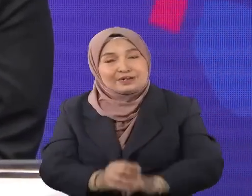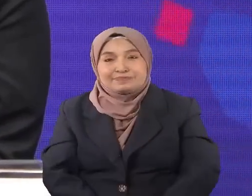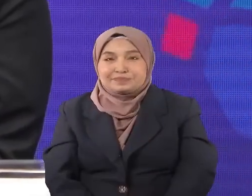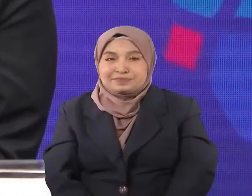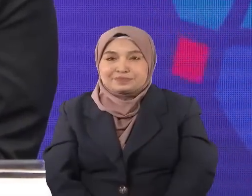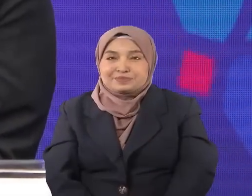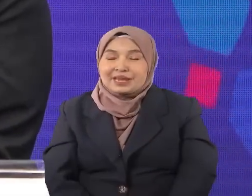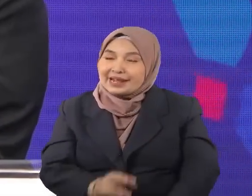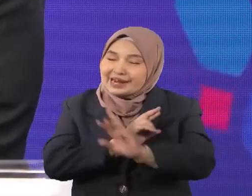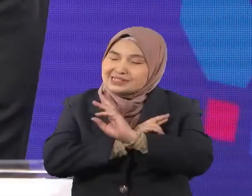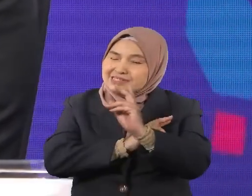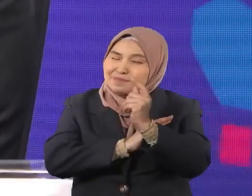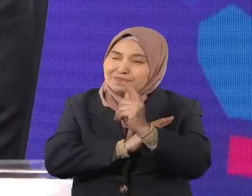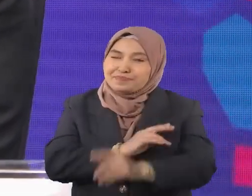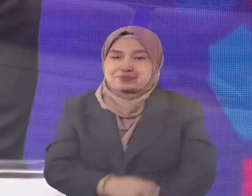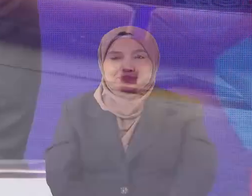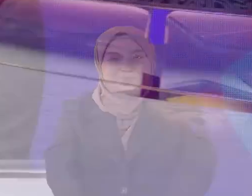Infaq. Berehat seketika.